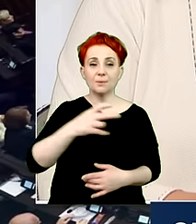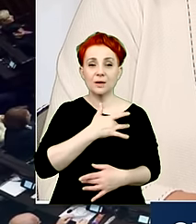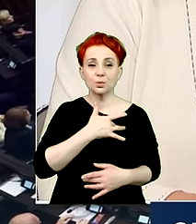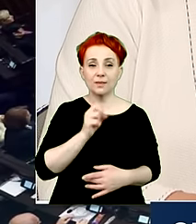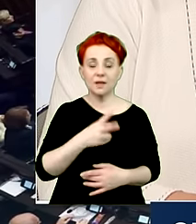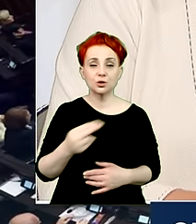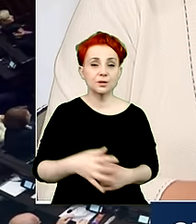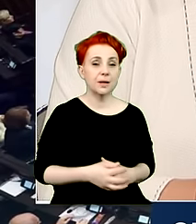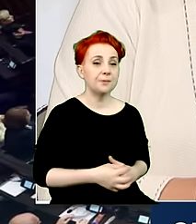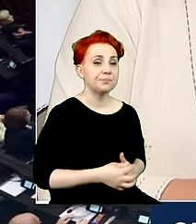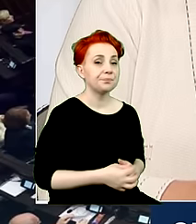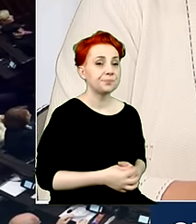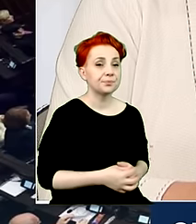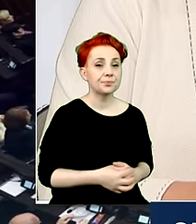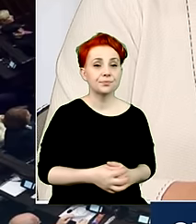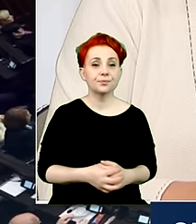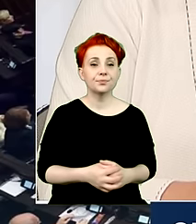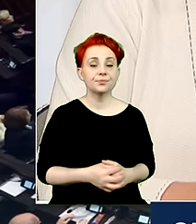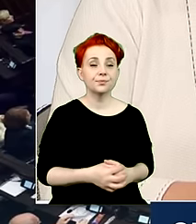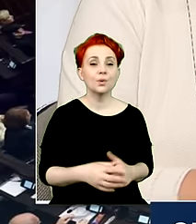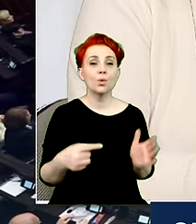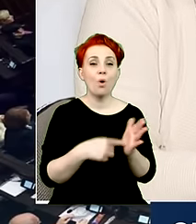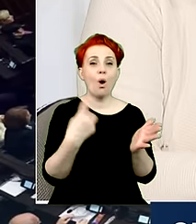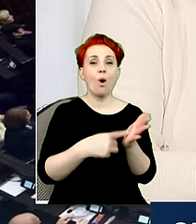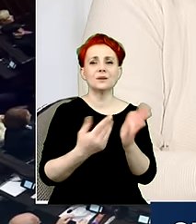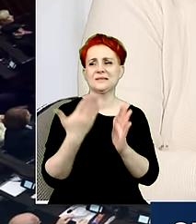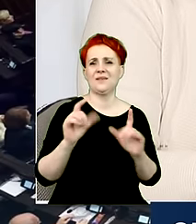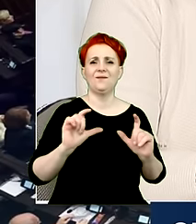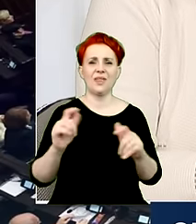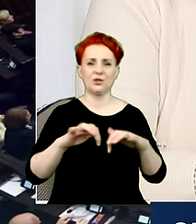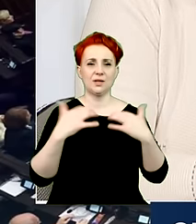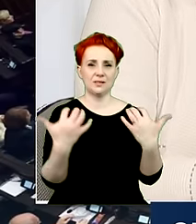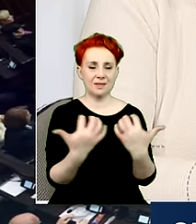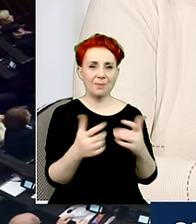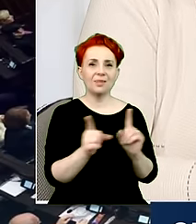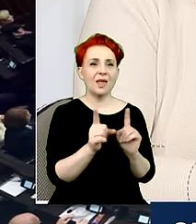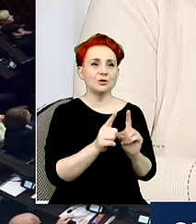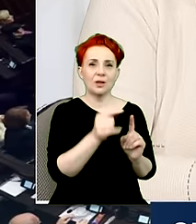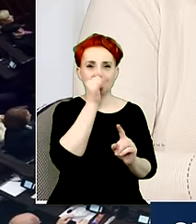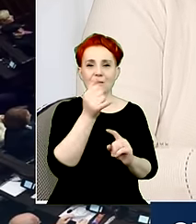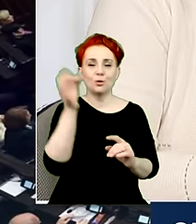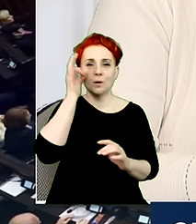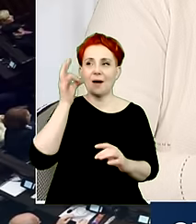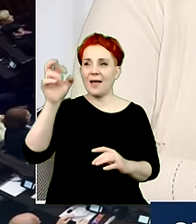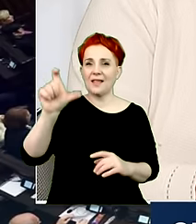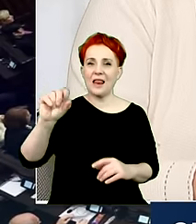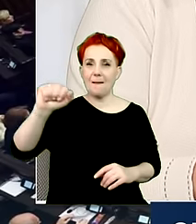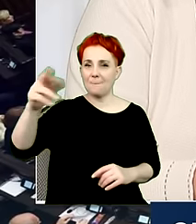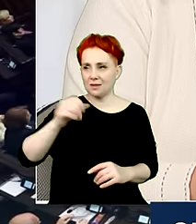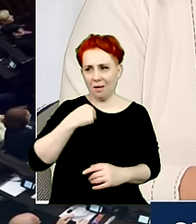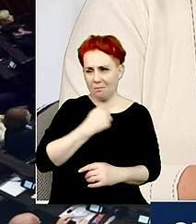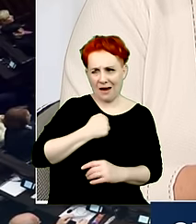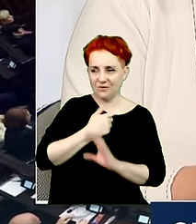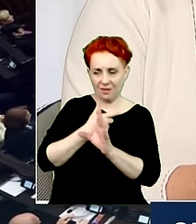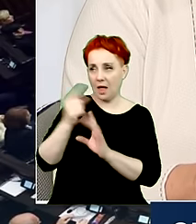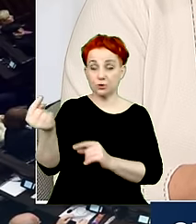pozwoli. To świadczy w ogóle te ostatnie wydarzenia w Sejmie. Zarówno brak możliwości wejścia pani Lempart, na czym nie ubolewam i